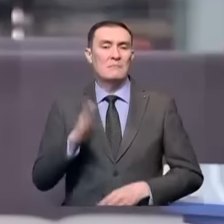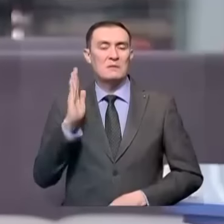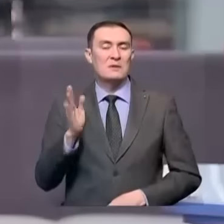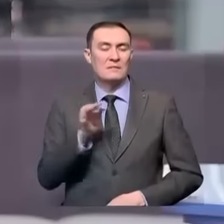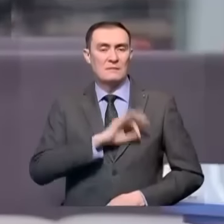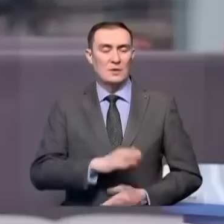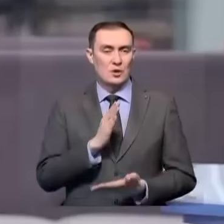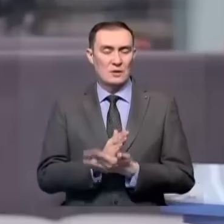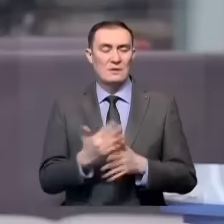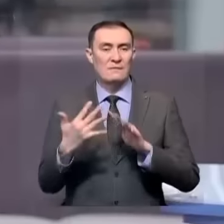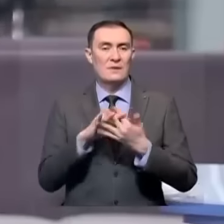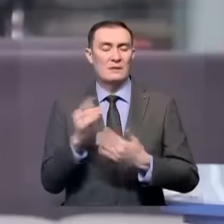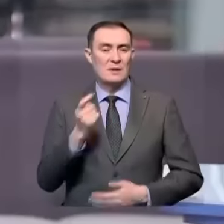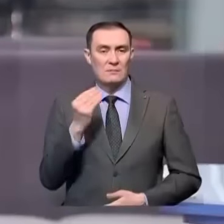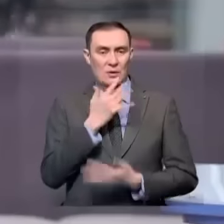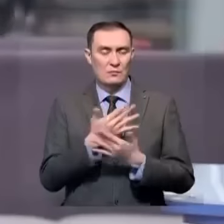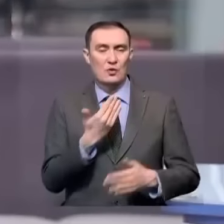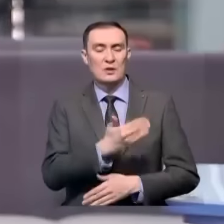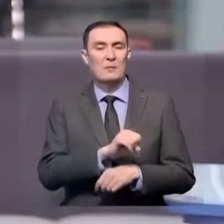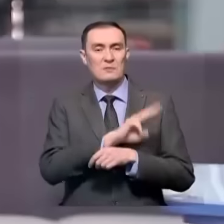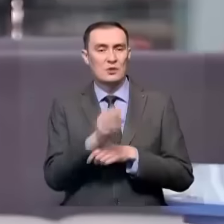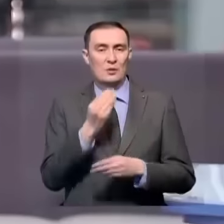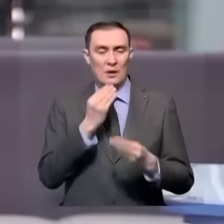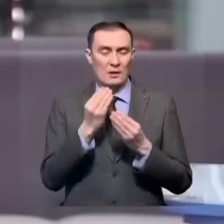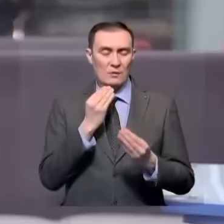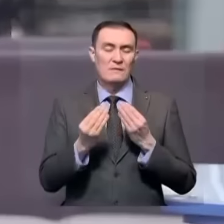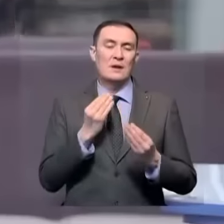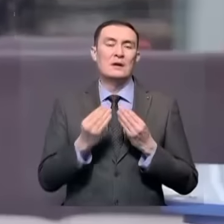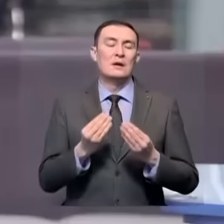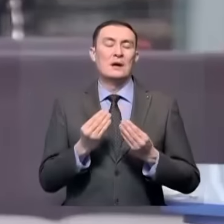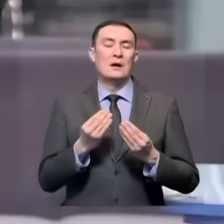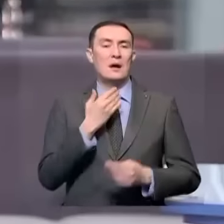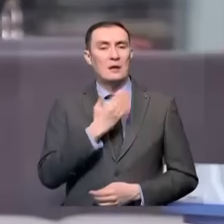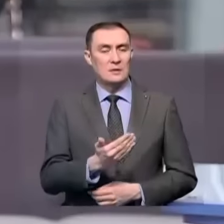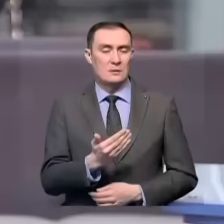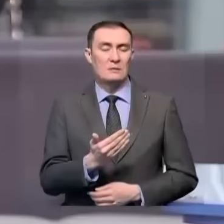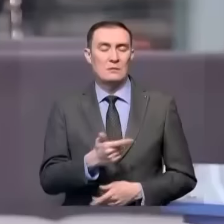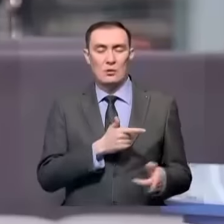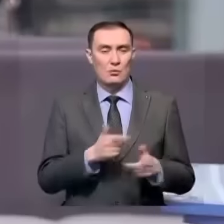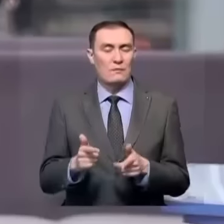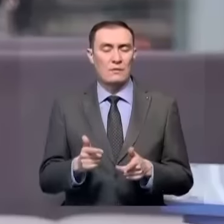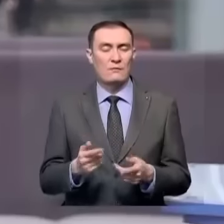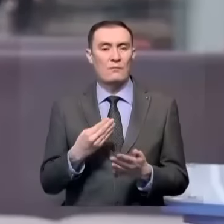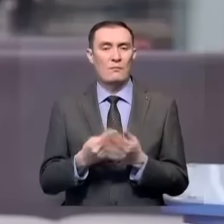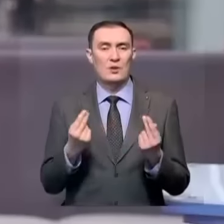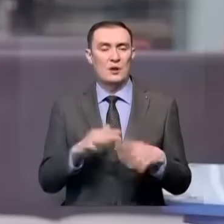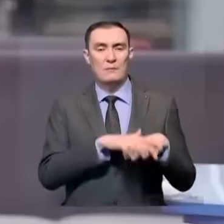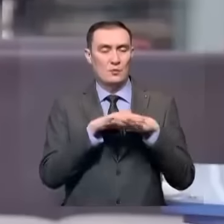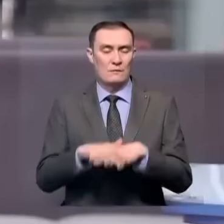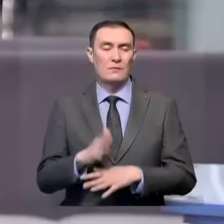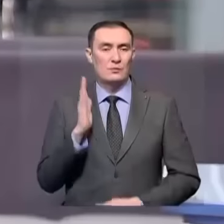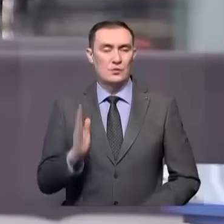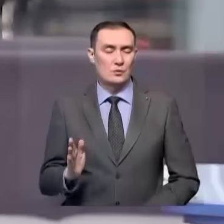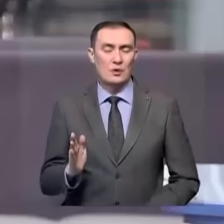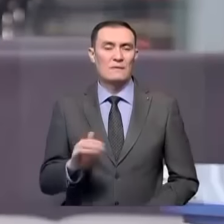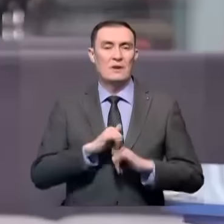что для обеспечения их продовольственной безопасности они, я думаю, готовы в больших объемах